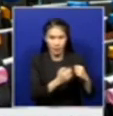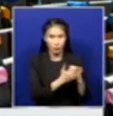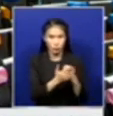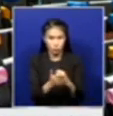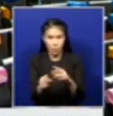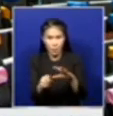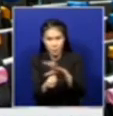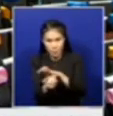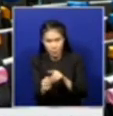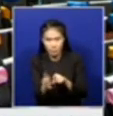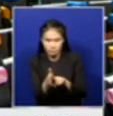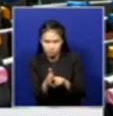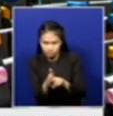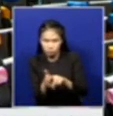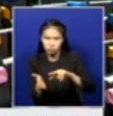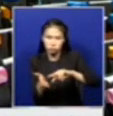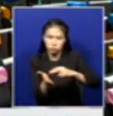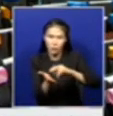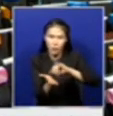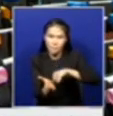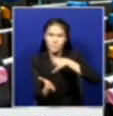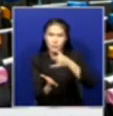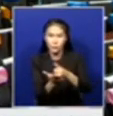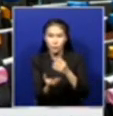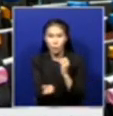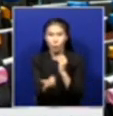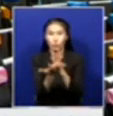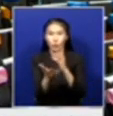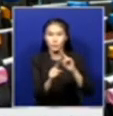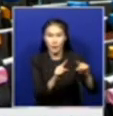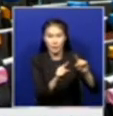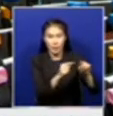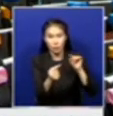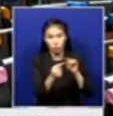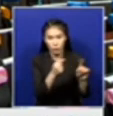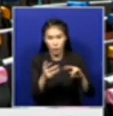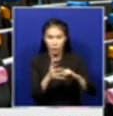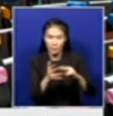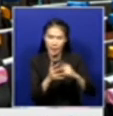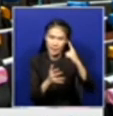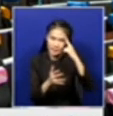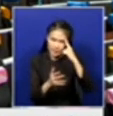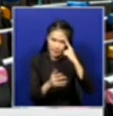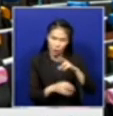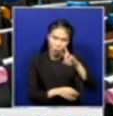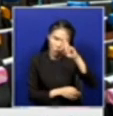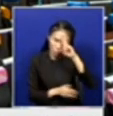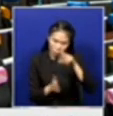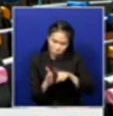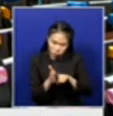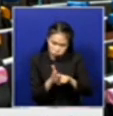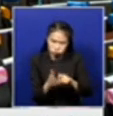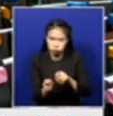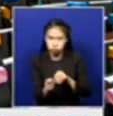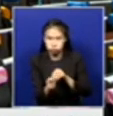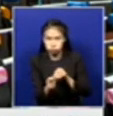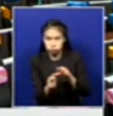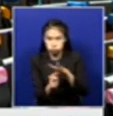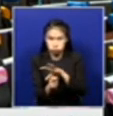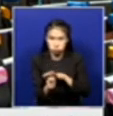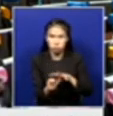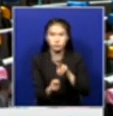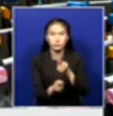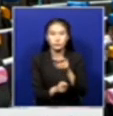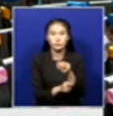และฟื้นฟูเศรษฐกิจและสังคมที่ได้รับผลกระทบจากการระบาดของโรคติดต่อไวรัสโคโรนา